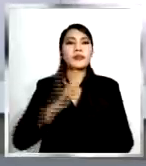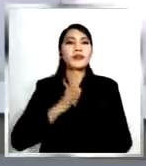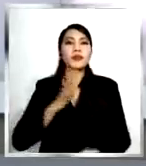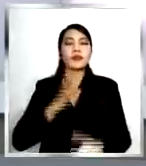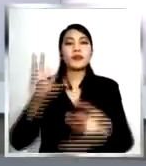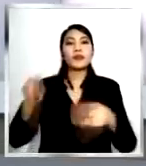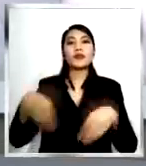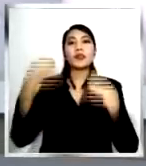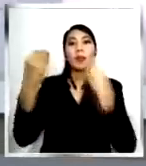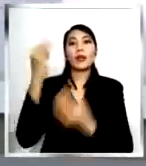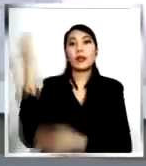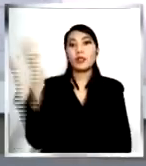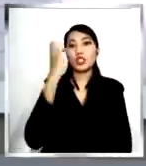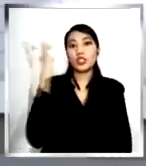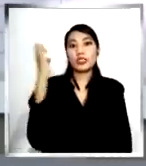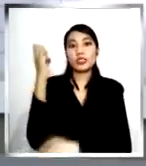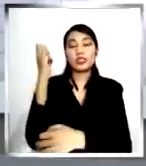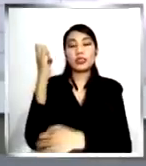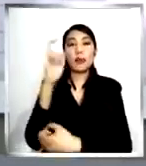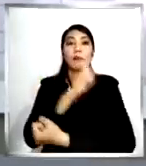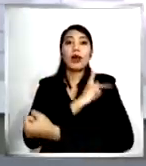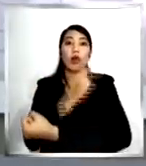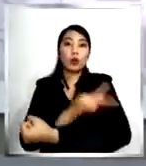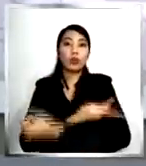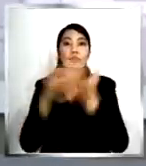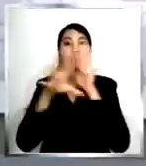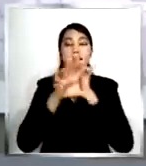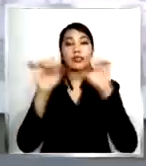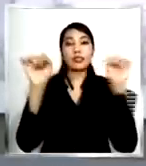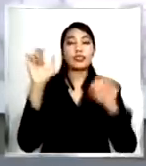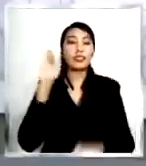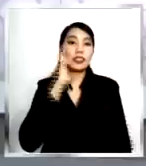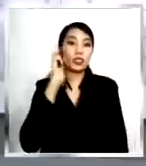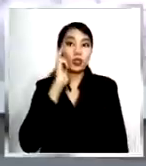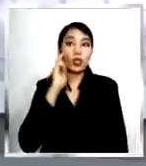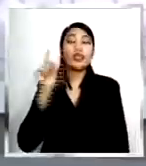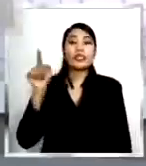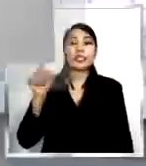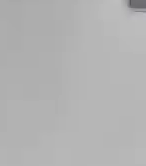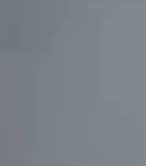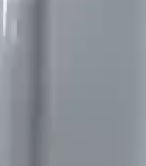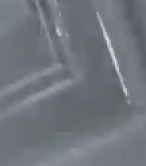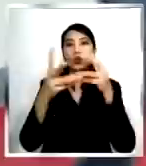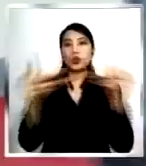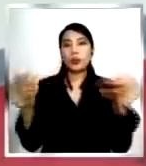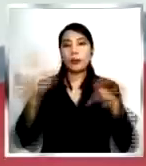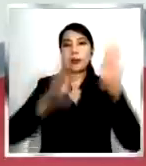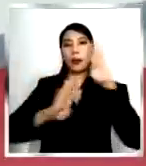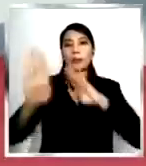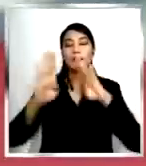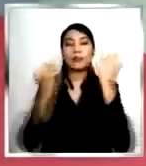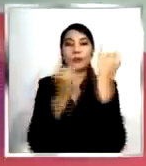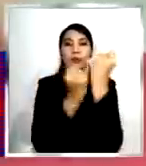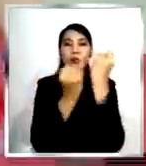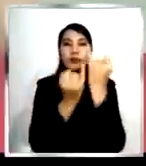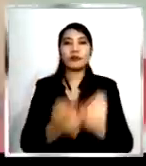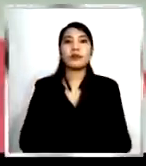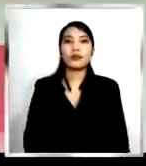Duterte para solusyunan ang issue sa PhilHealth. Nakatutok si Joseph Morong.